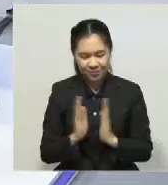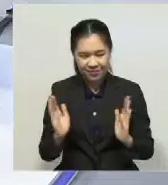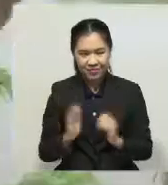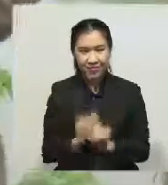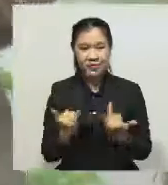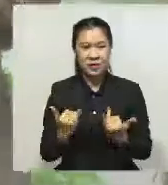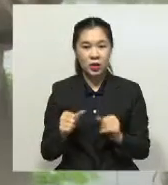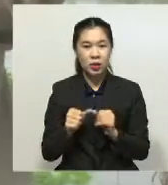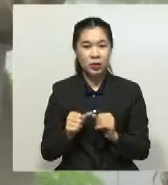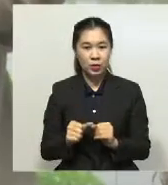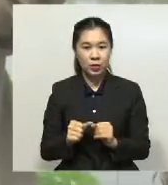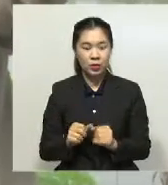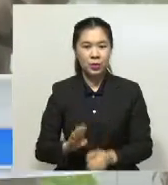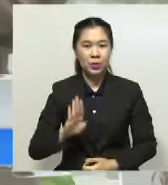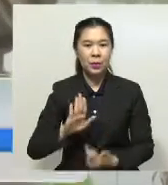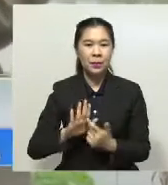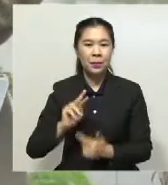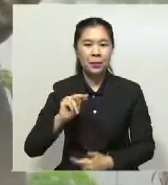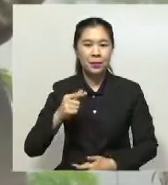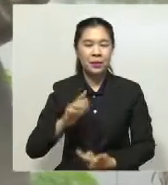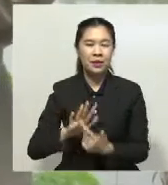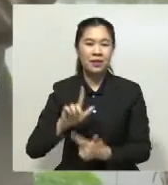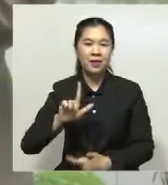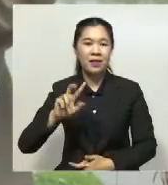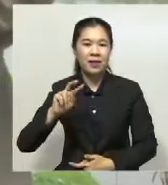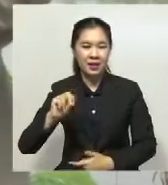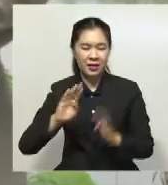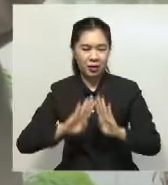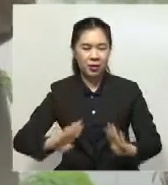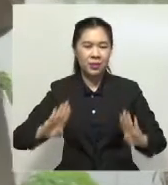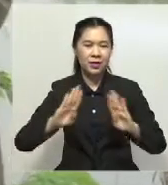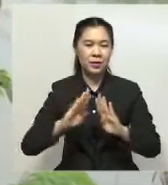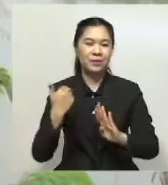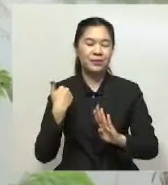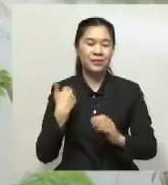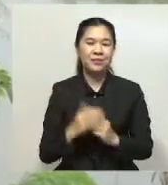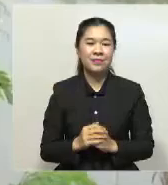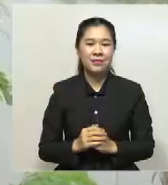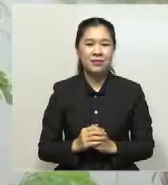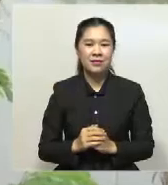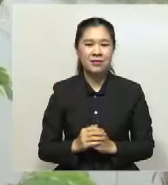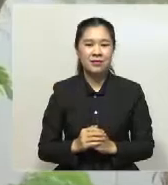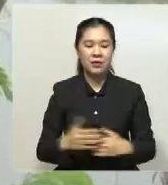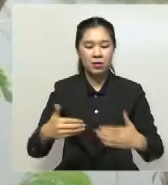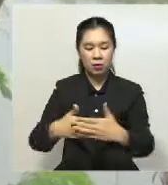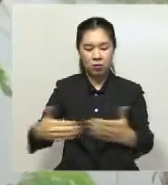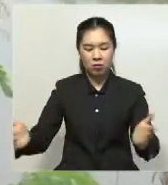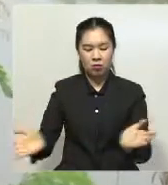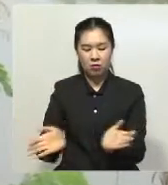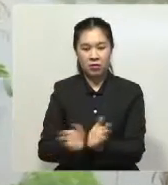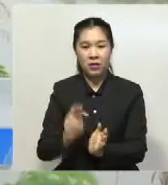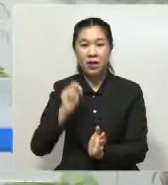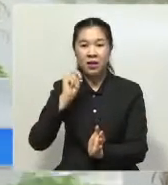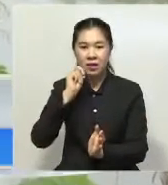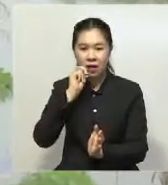ขณะนี้ดิฉันอยู่ที่อำเภอบางเลนจังหวัดนครปฐมค่ะโดยในพื้นที่ตรงนี้ค่ะจะเป็นพื้นที่หนึ่งในทุ่งรับน้ำที่คาดว่าจะมีการ